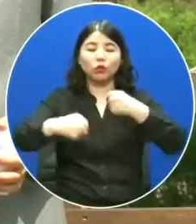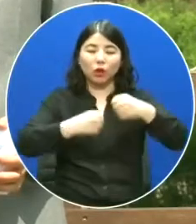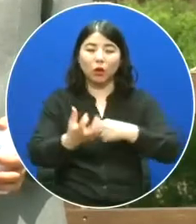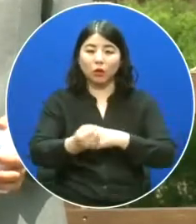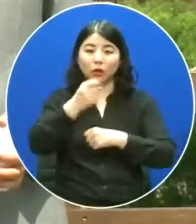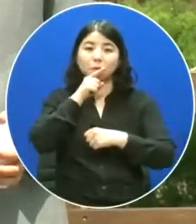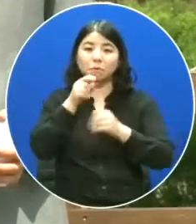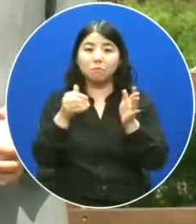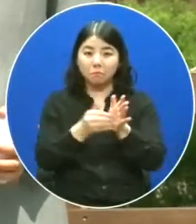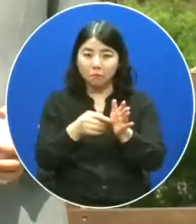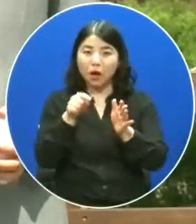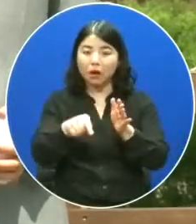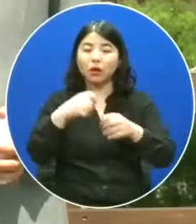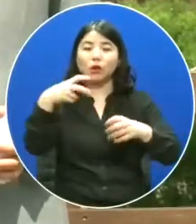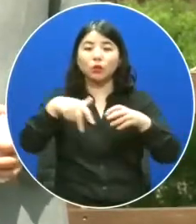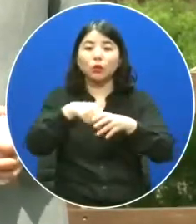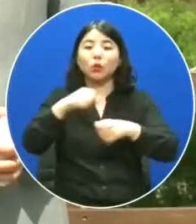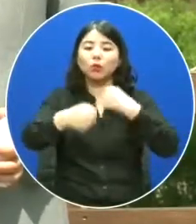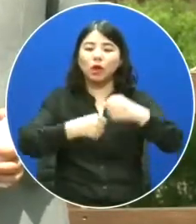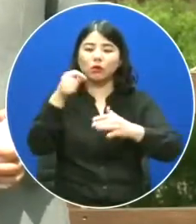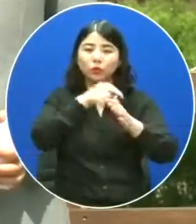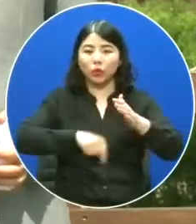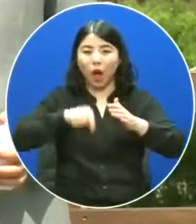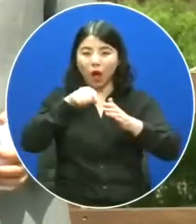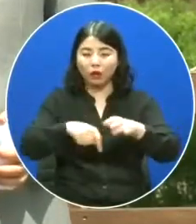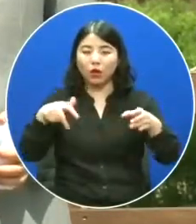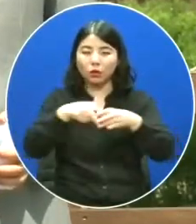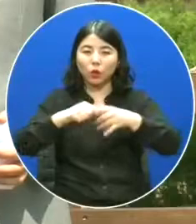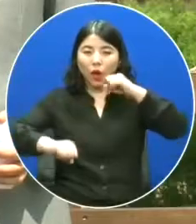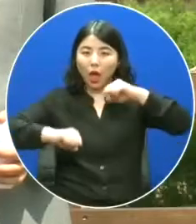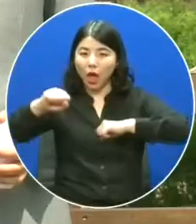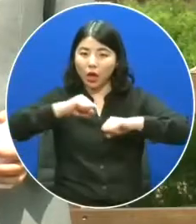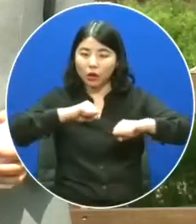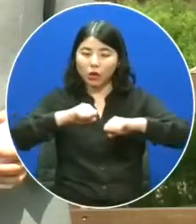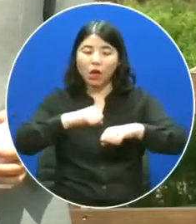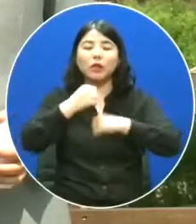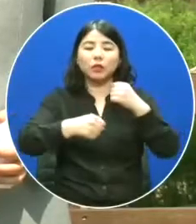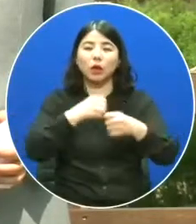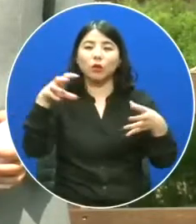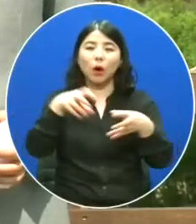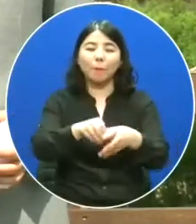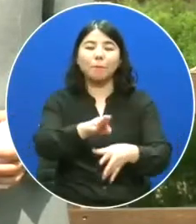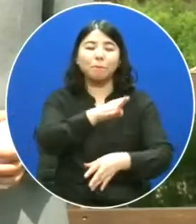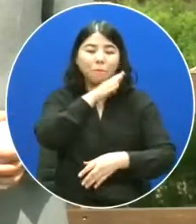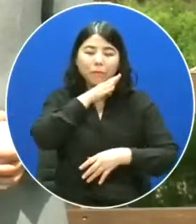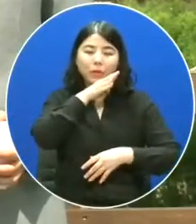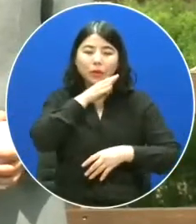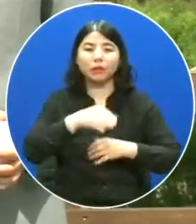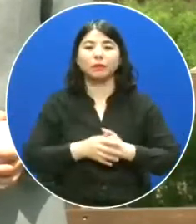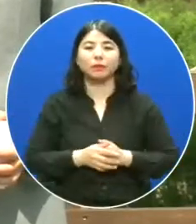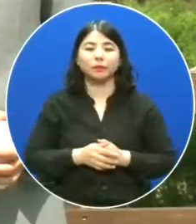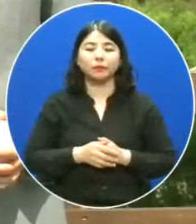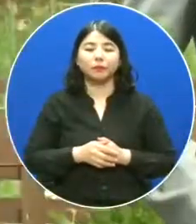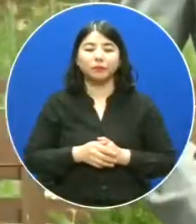있습니다. 이 종교의 자유 안에는 종교적 행위의 자유 또한 포함되어 있는 것이